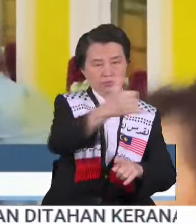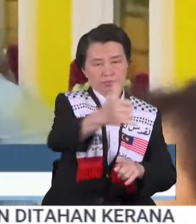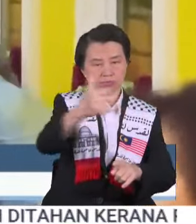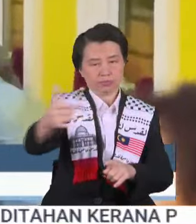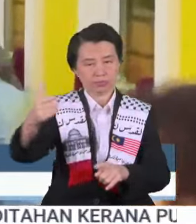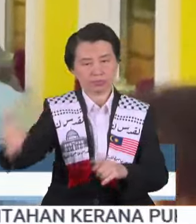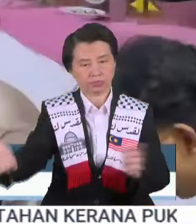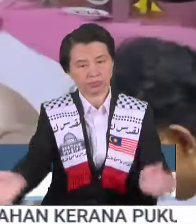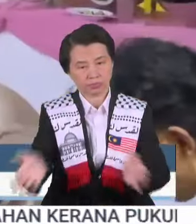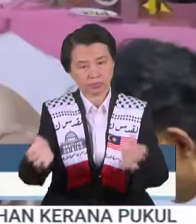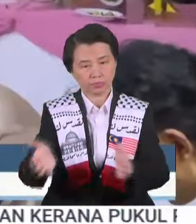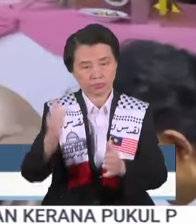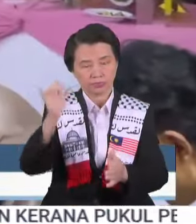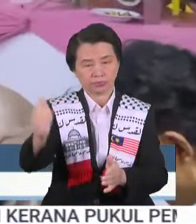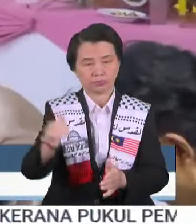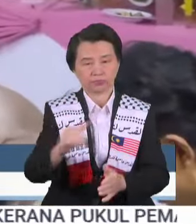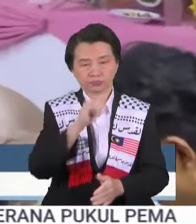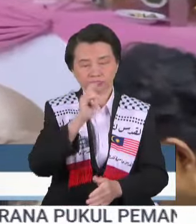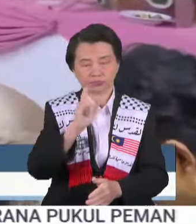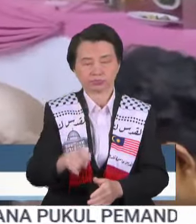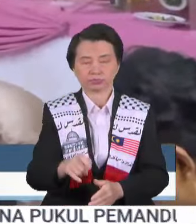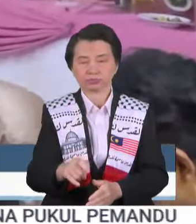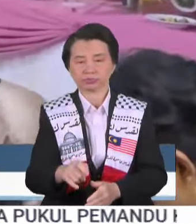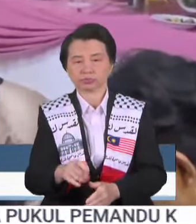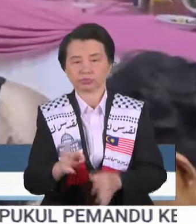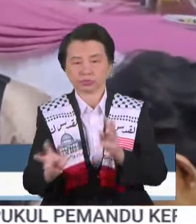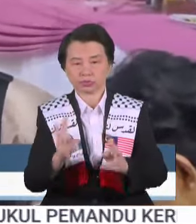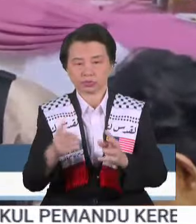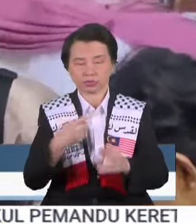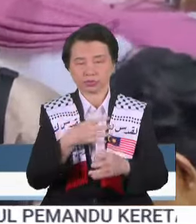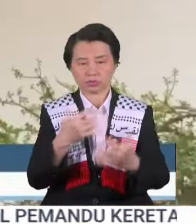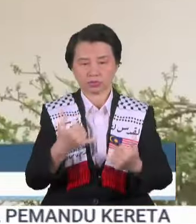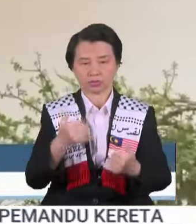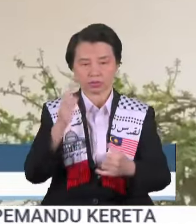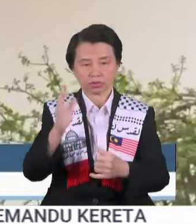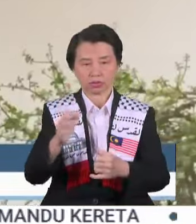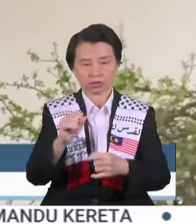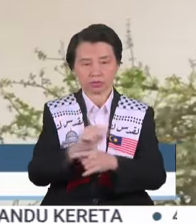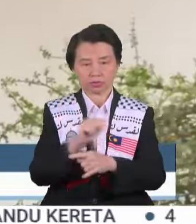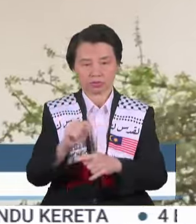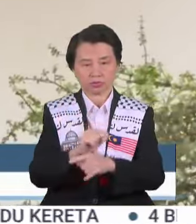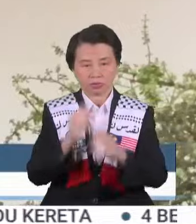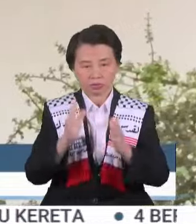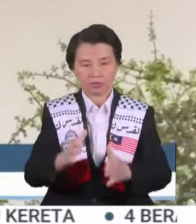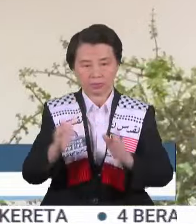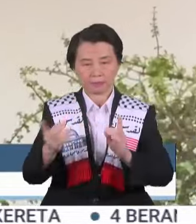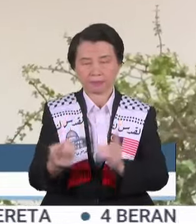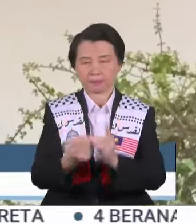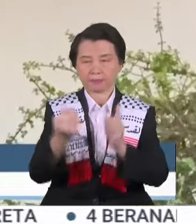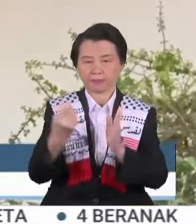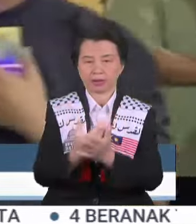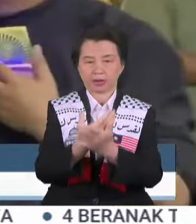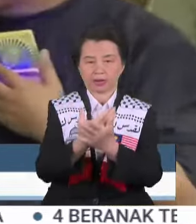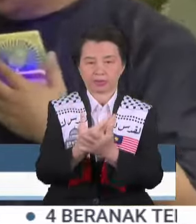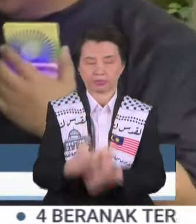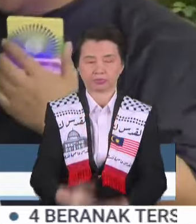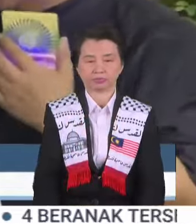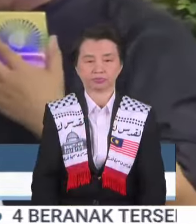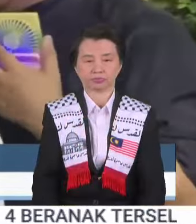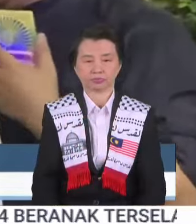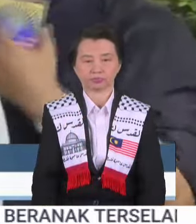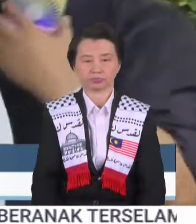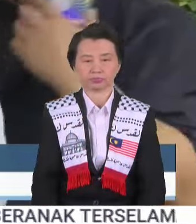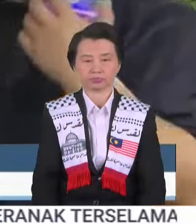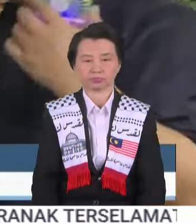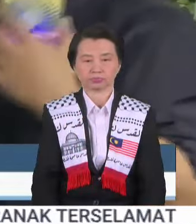Ialah keunikan yang kaya kita dalam kita menyambut dia, kita akan menemu orang yang baru, orang yang kita baru kenal. Untuk bekerja